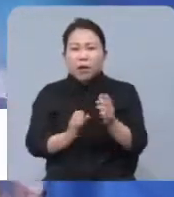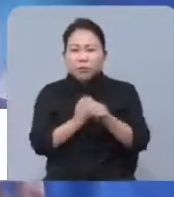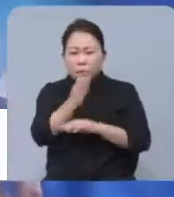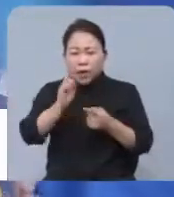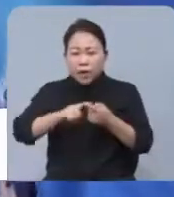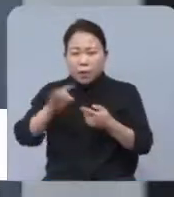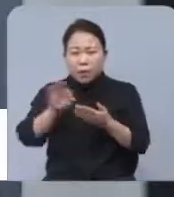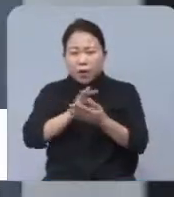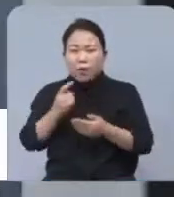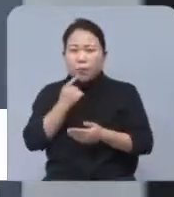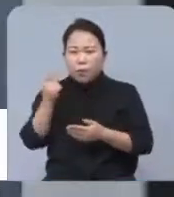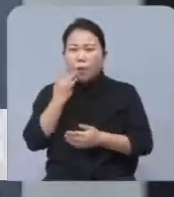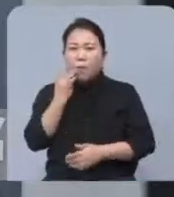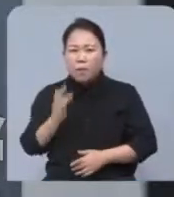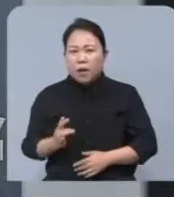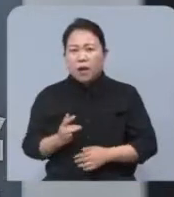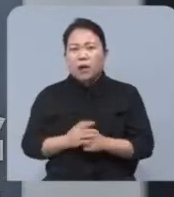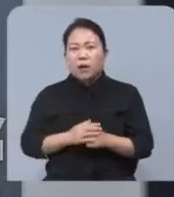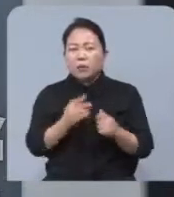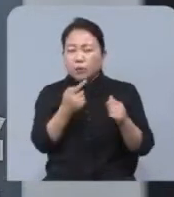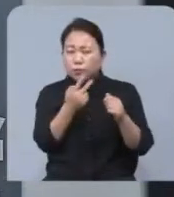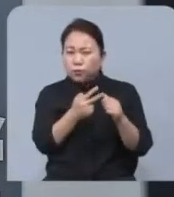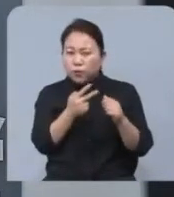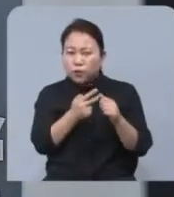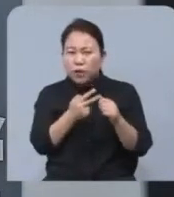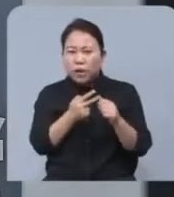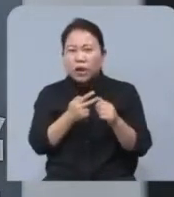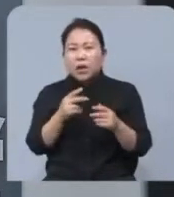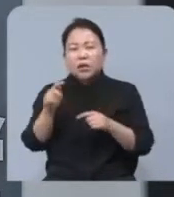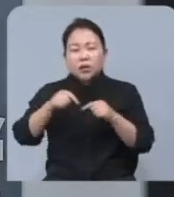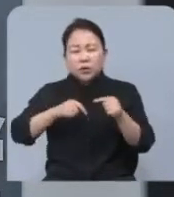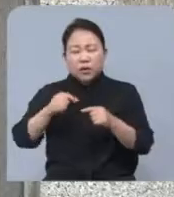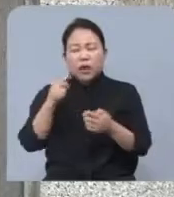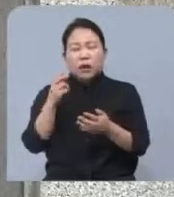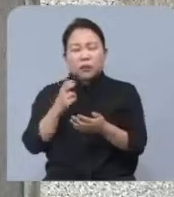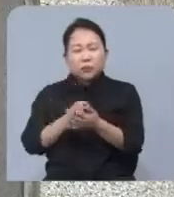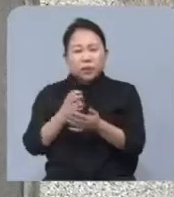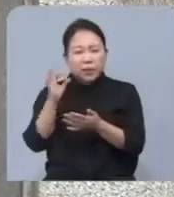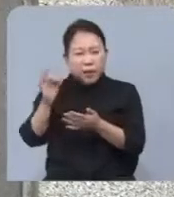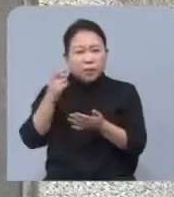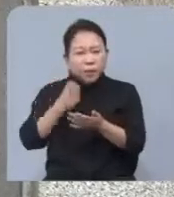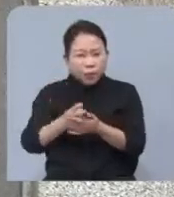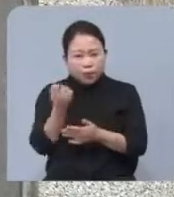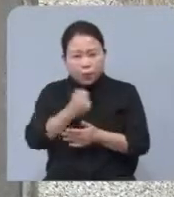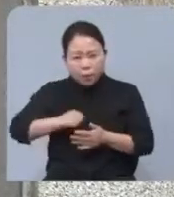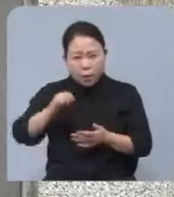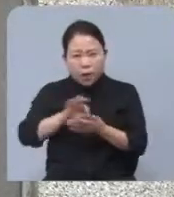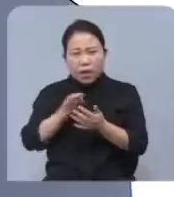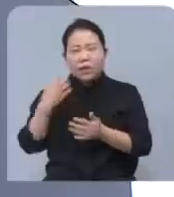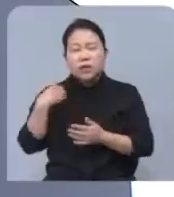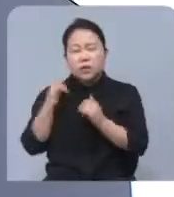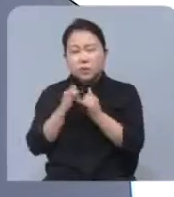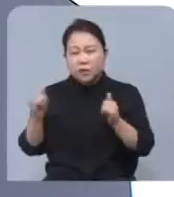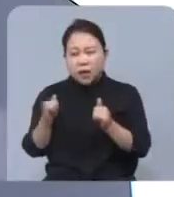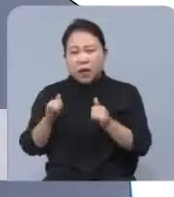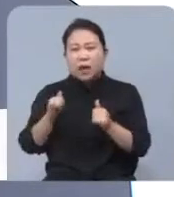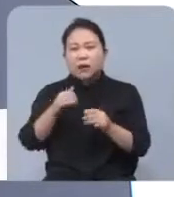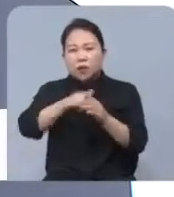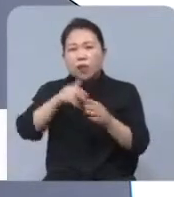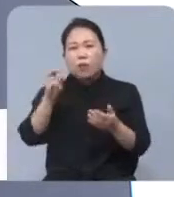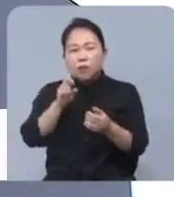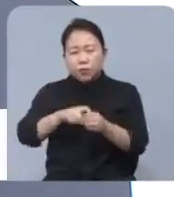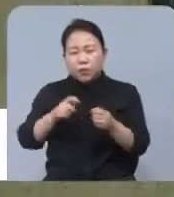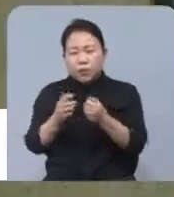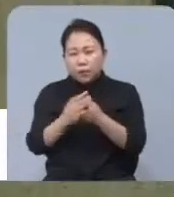누락한 혐 입니다 다른 하나는 정치자금법 위반 입니다 회계 책임자 에게서 선거자금 명목으로 현금